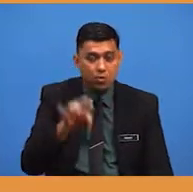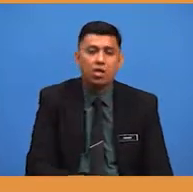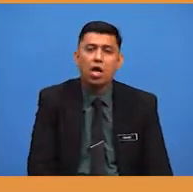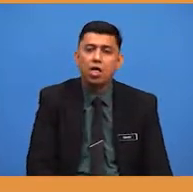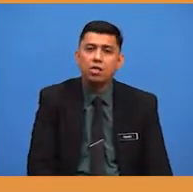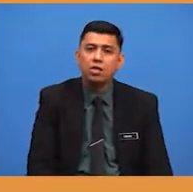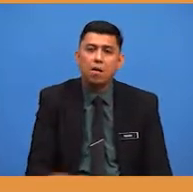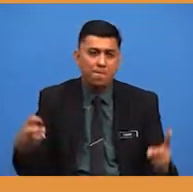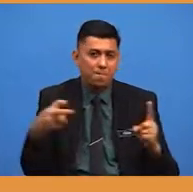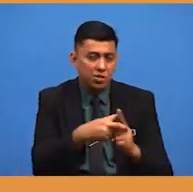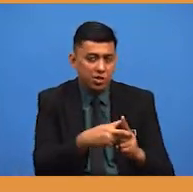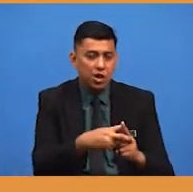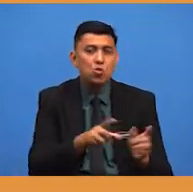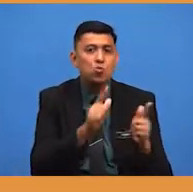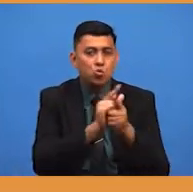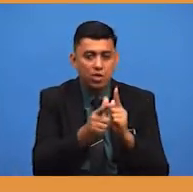lulus akan dipaparkan.